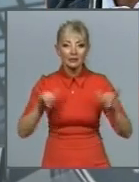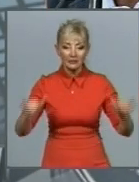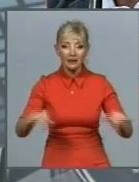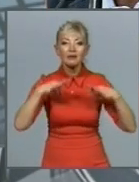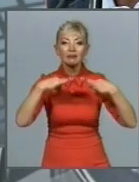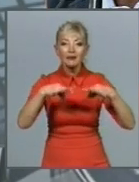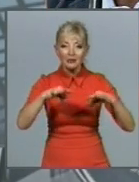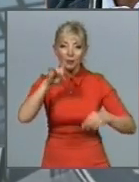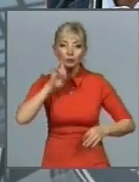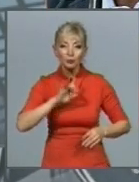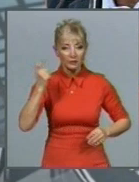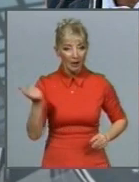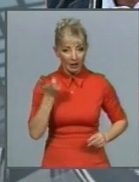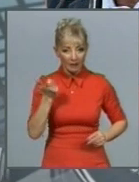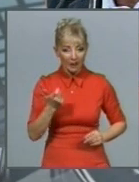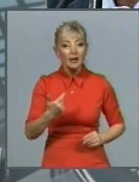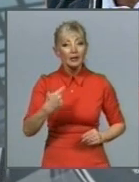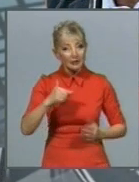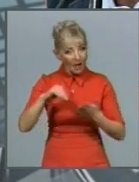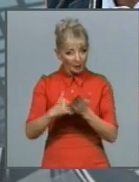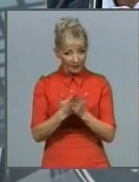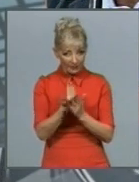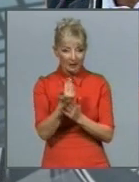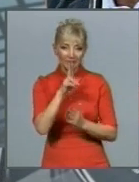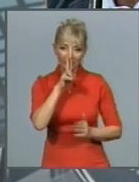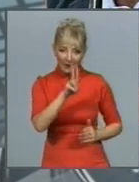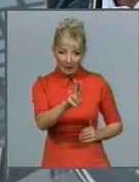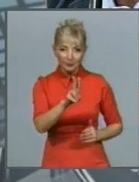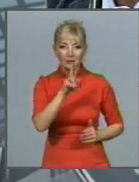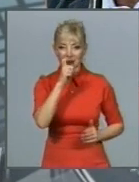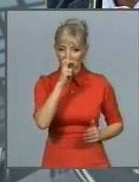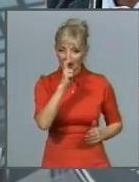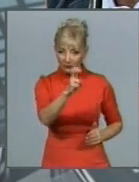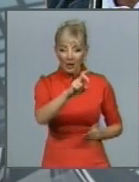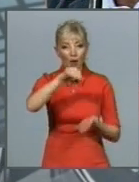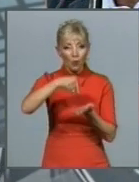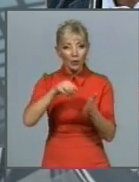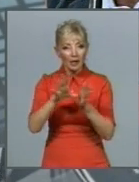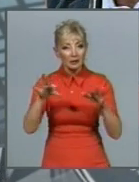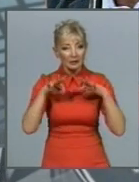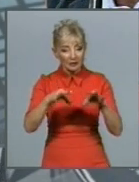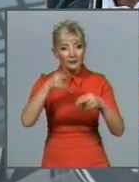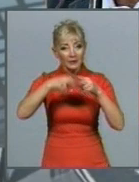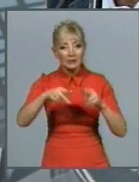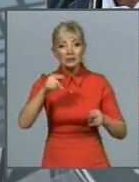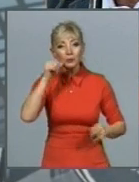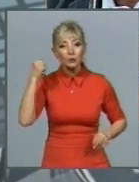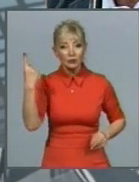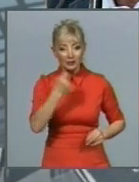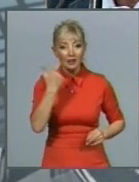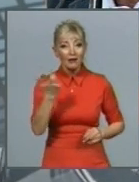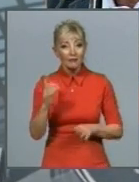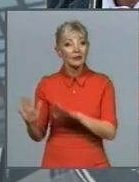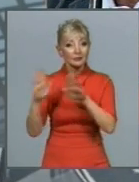транспортную инфраструктуру Харькова и обновлять подвижной состав горэлектротранспорта. В конце прошлой недели в Харьков пришли первые